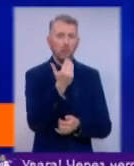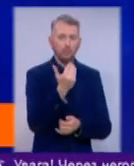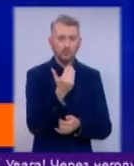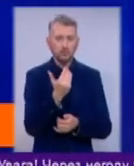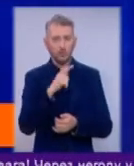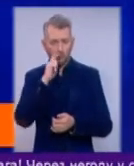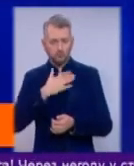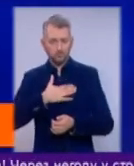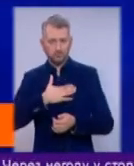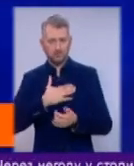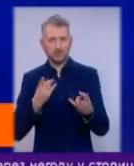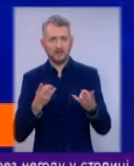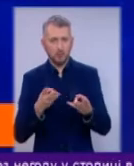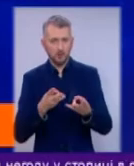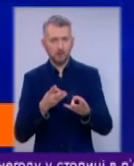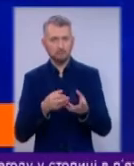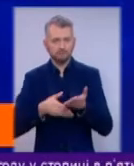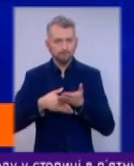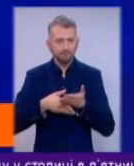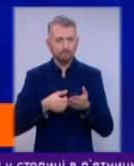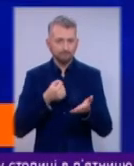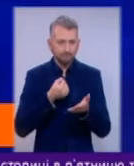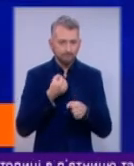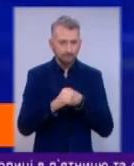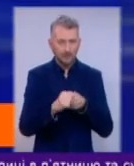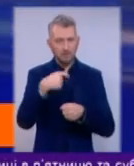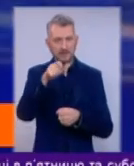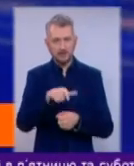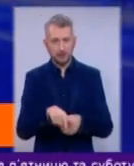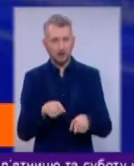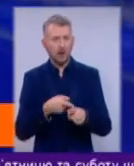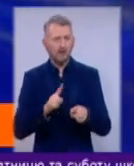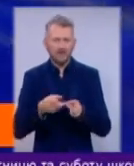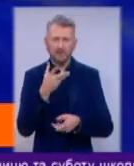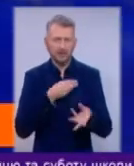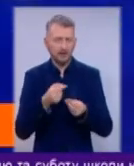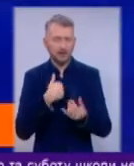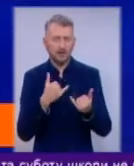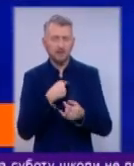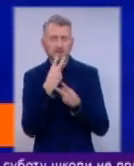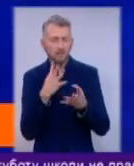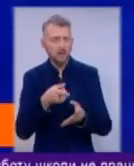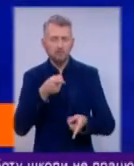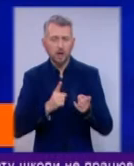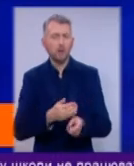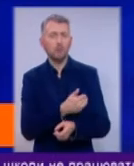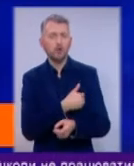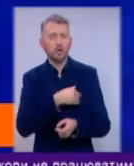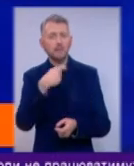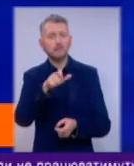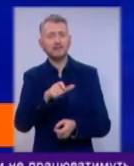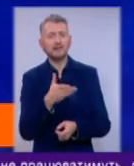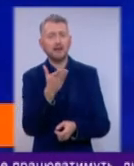запит підштовхнув президента до такого кроку. Але цей крок – фікція. Наразі ми не бачимо реального бажання